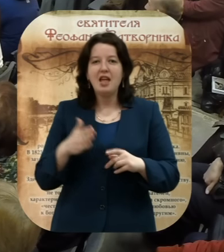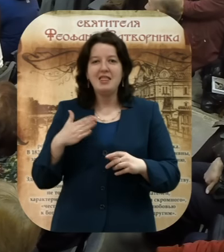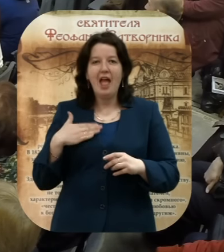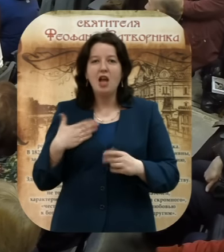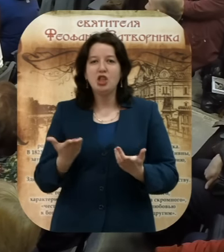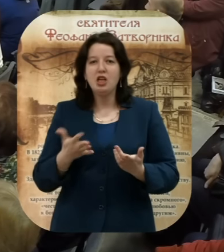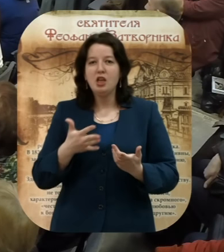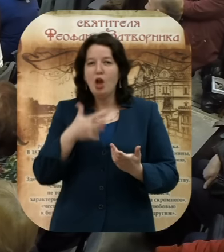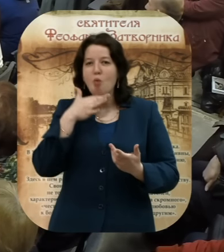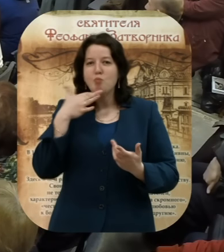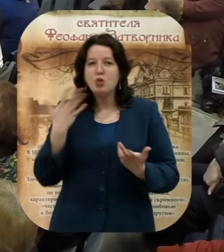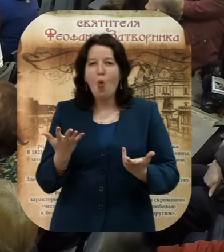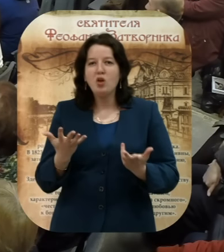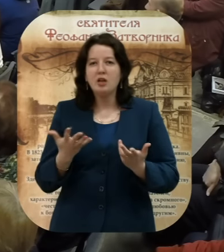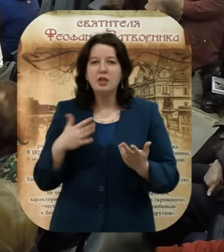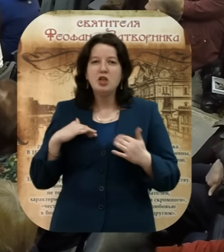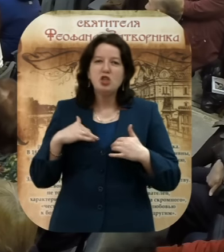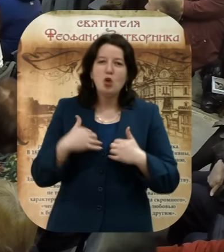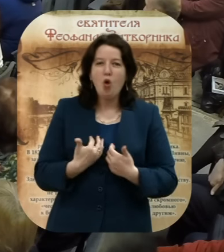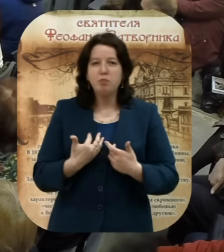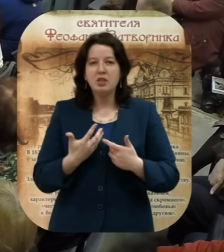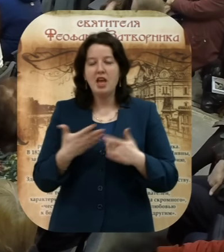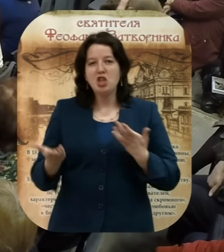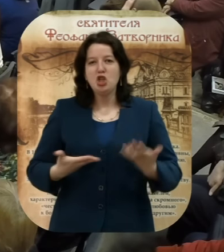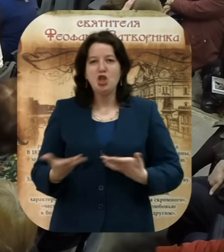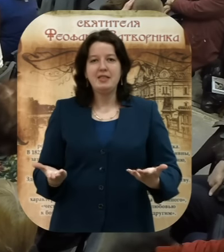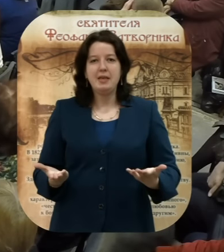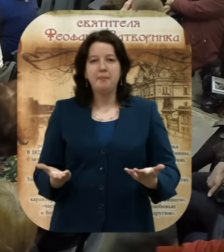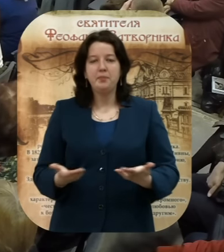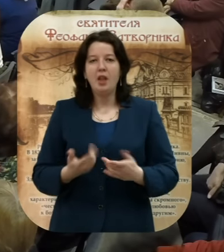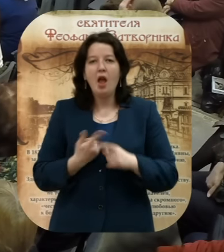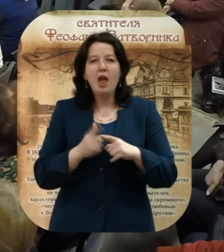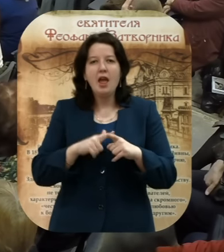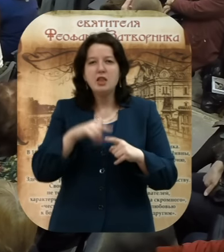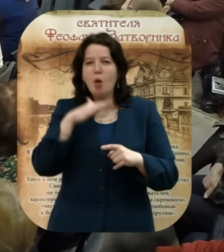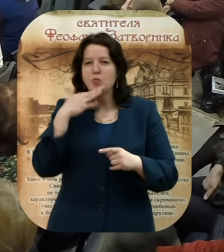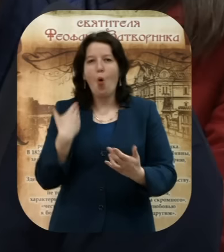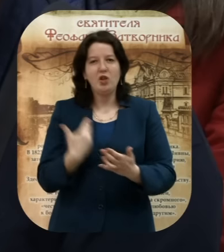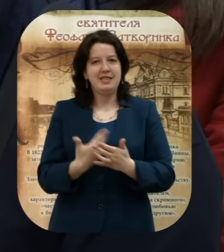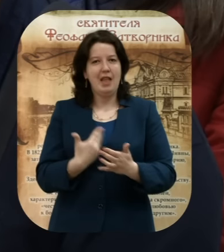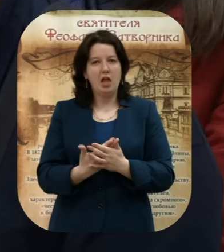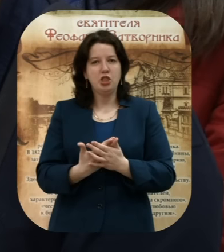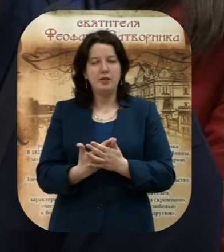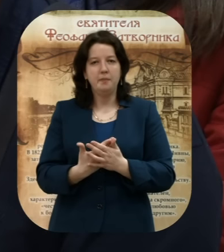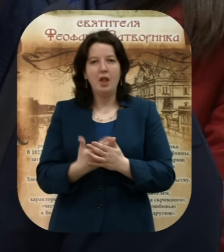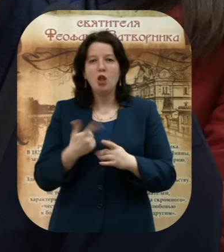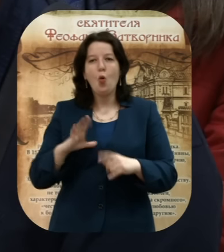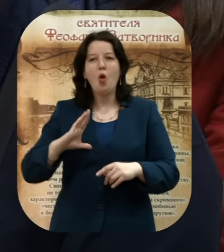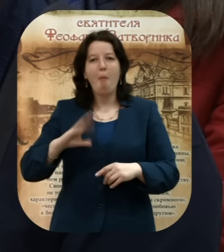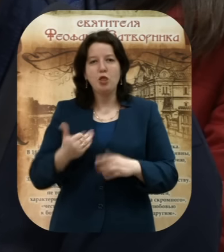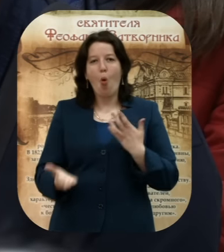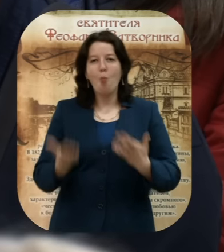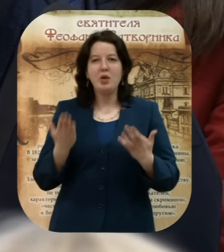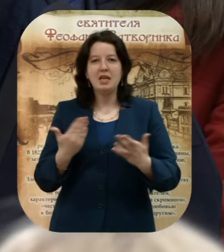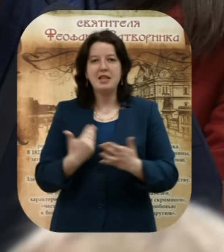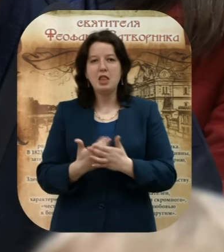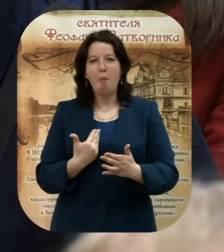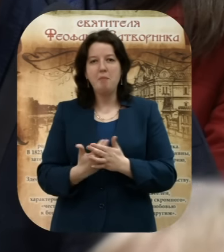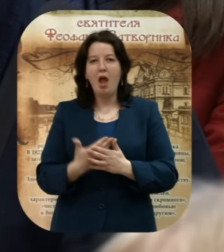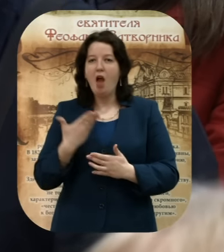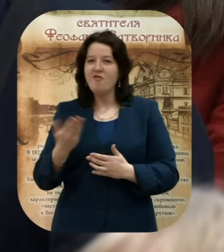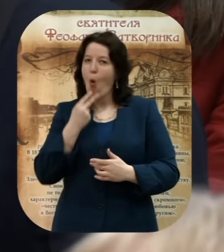сказал, многопопечительной, как выражается, жизни? Это же много значит. Ну и потом,